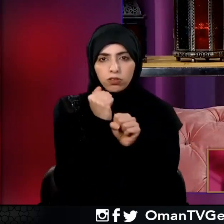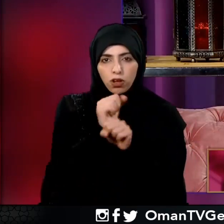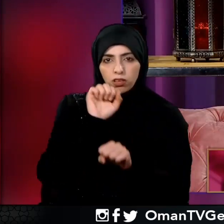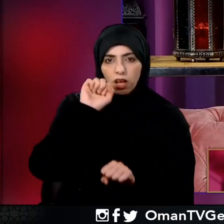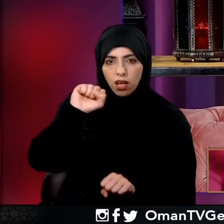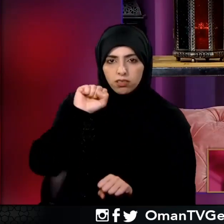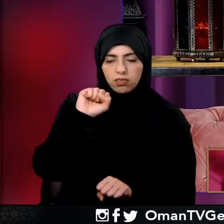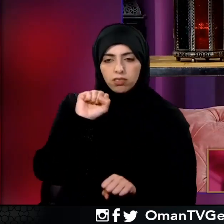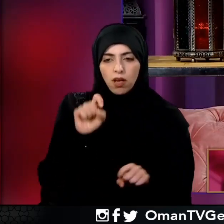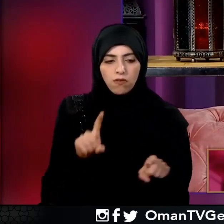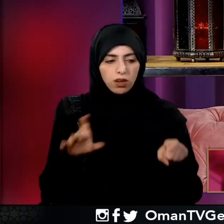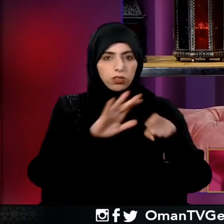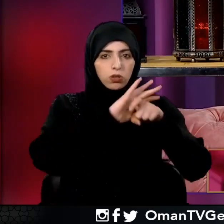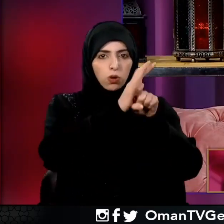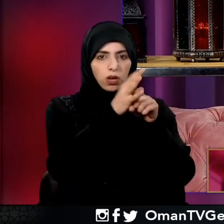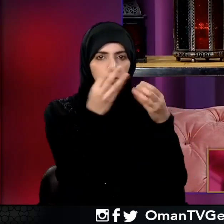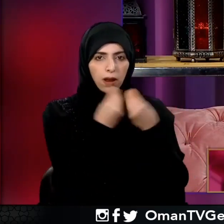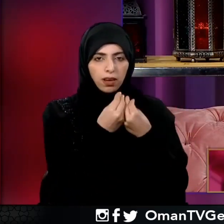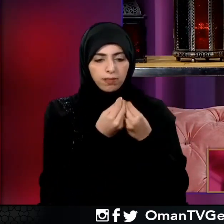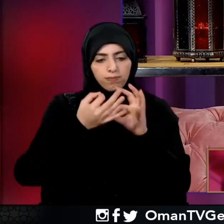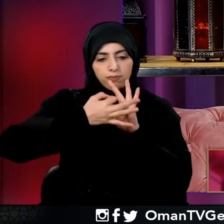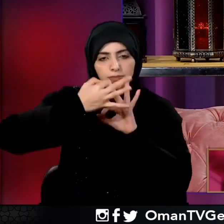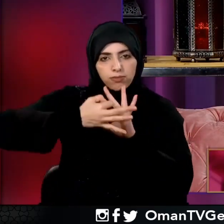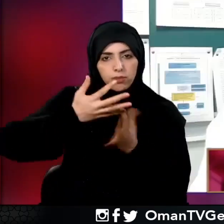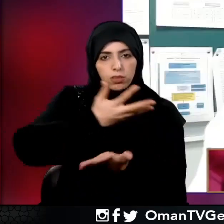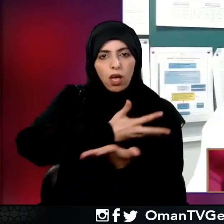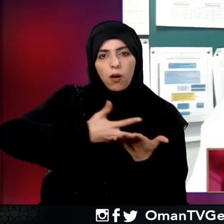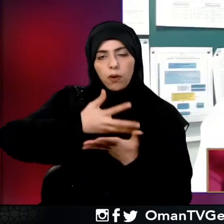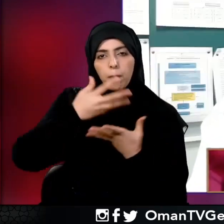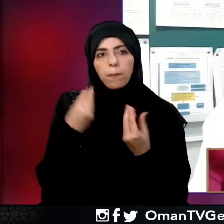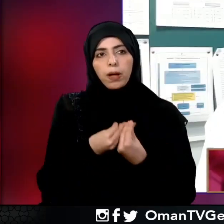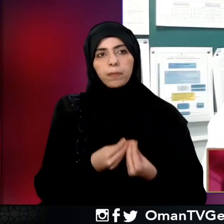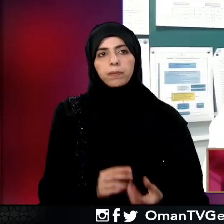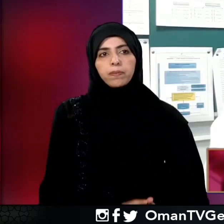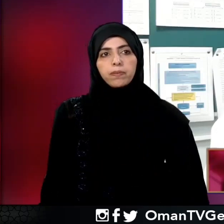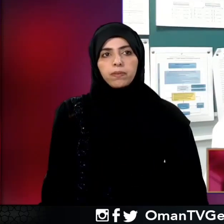الجائحة؟ ونحن نربط معك بشكل مباشر من هناك.